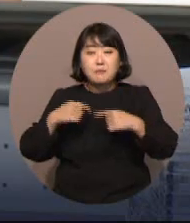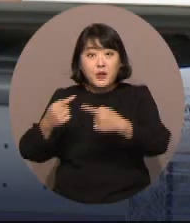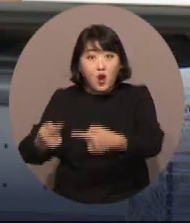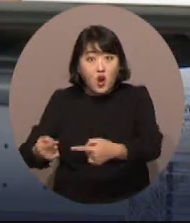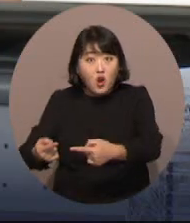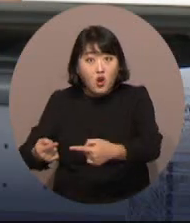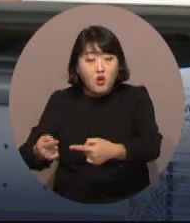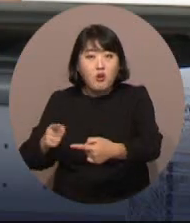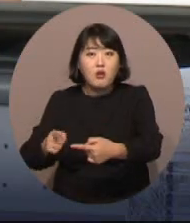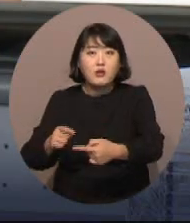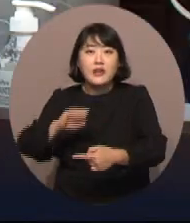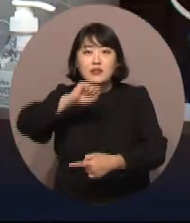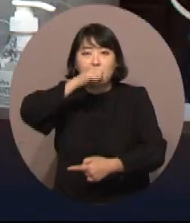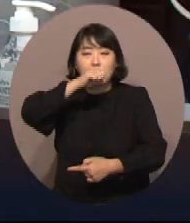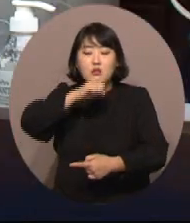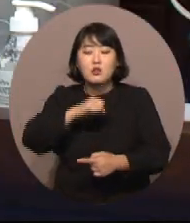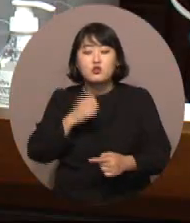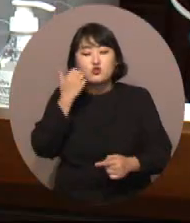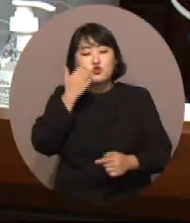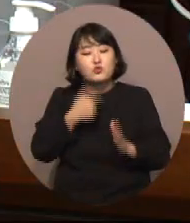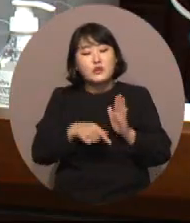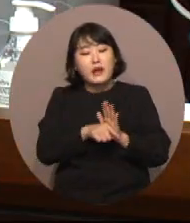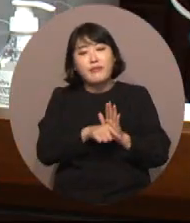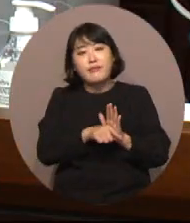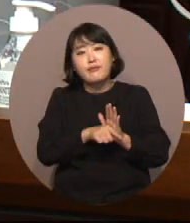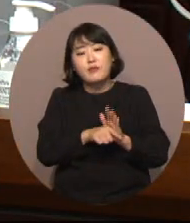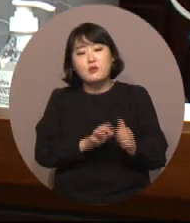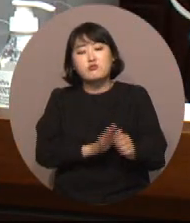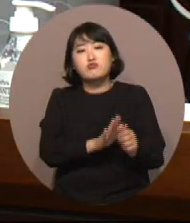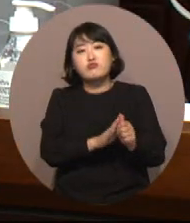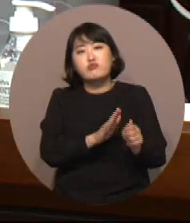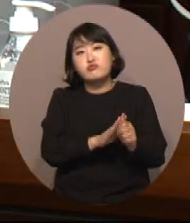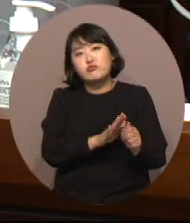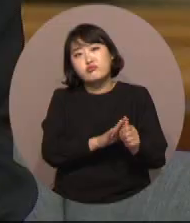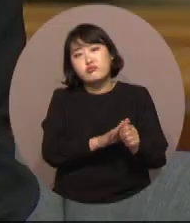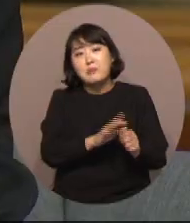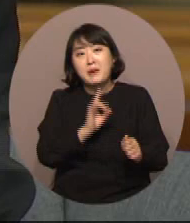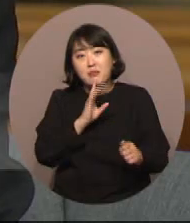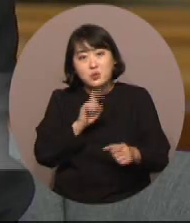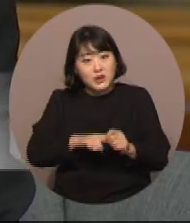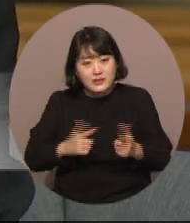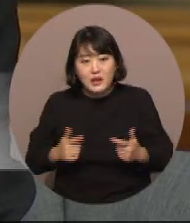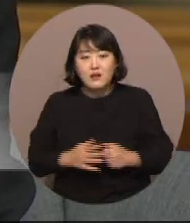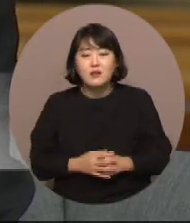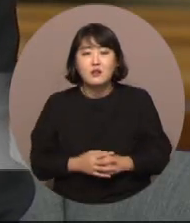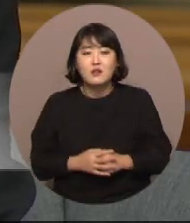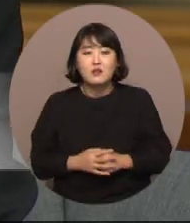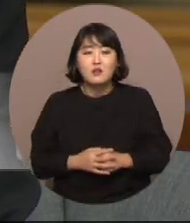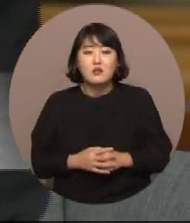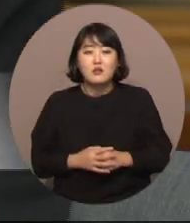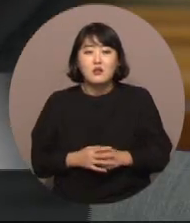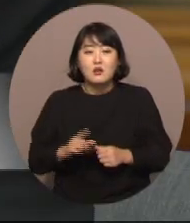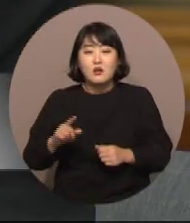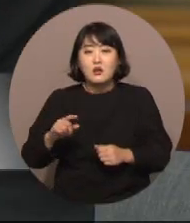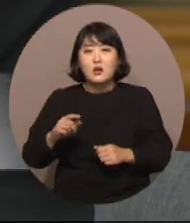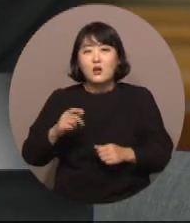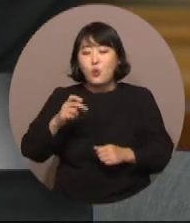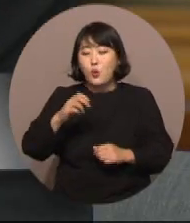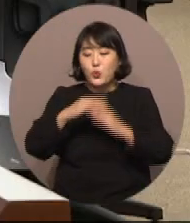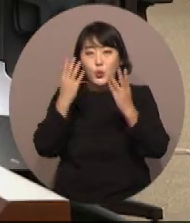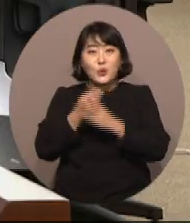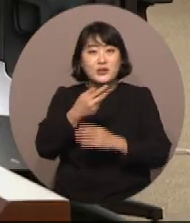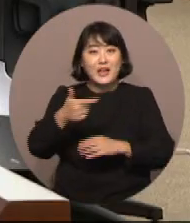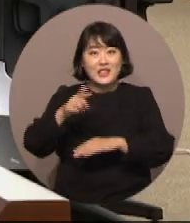지원했던 꿀단지로 전락한 거 아닌가. 같은 당 김웅 의원은 온통대전 사용금액의 10에서 15%를 돌려줬는데